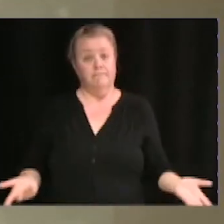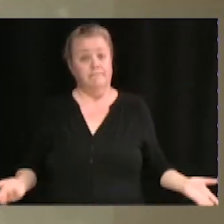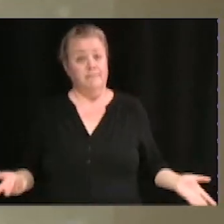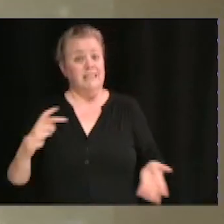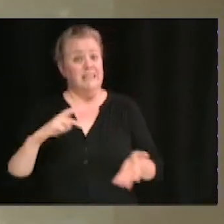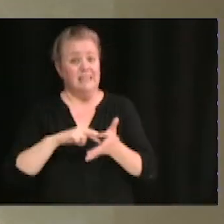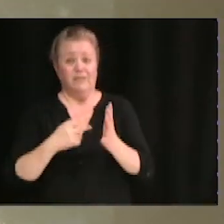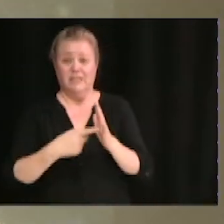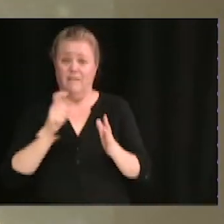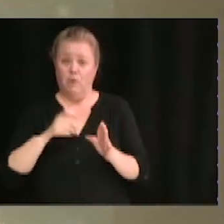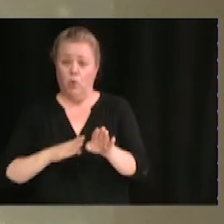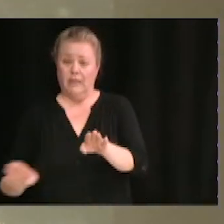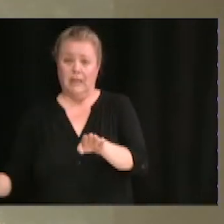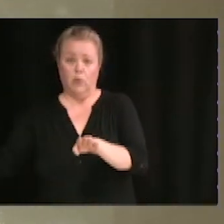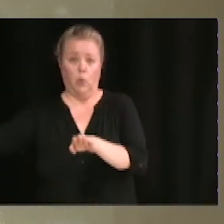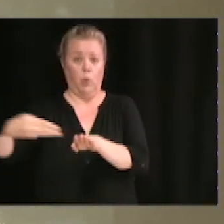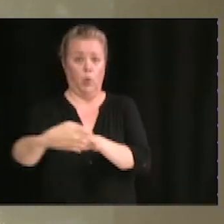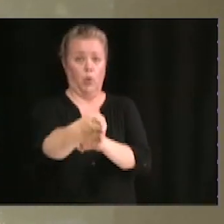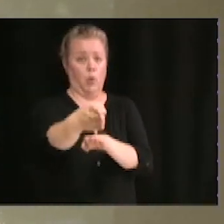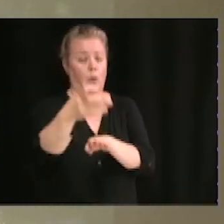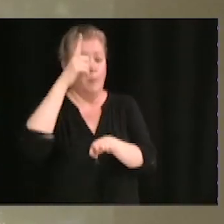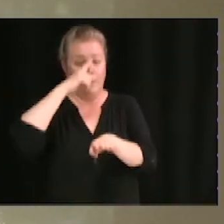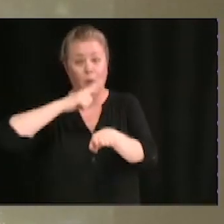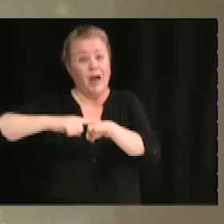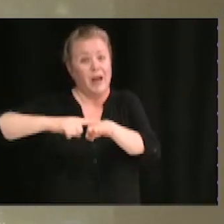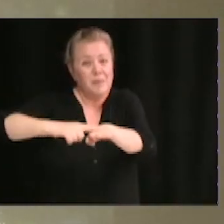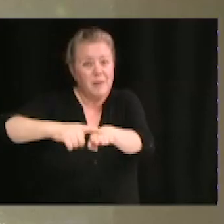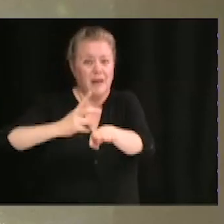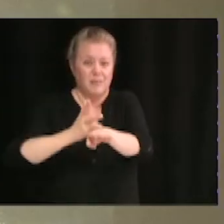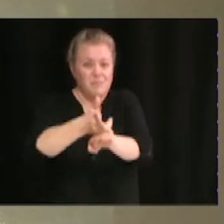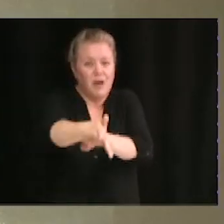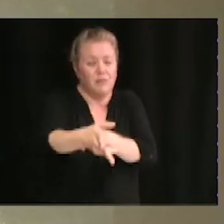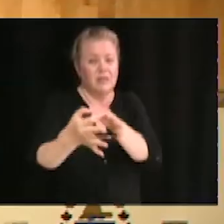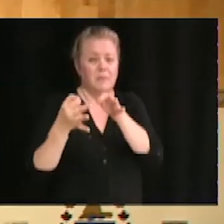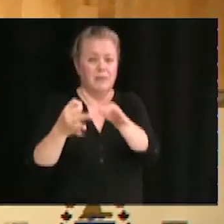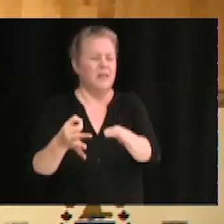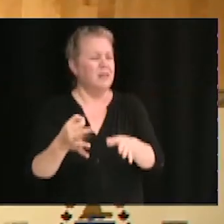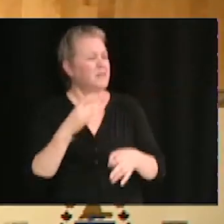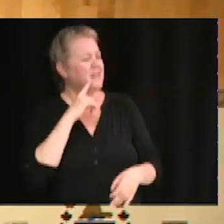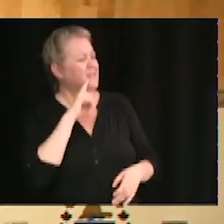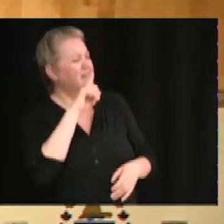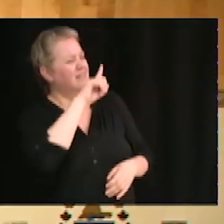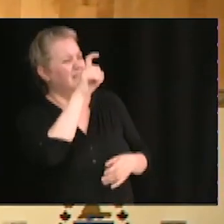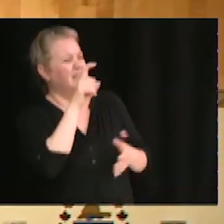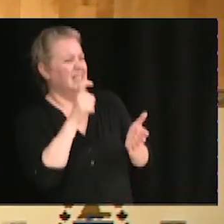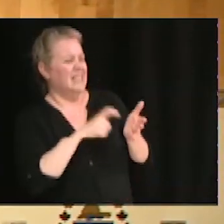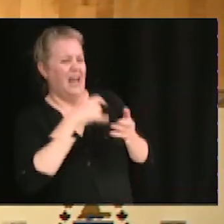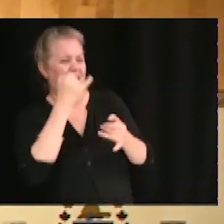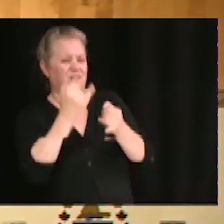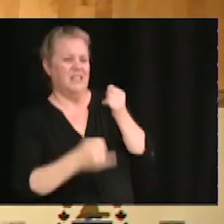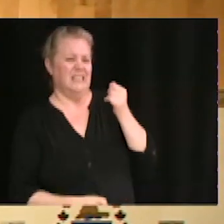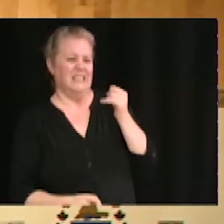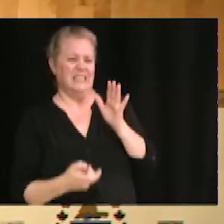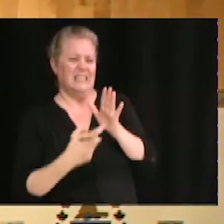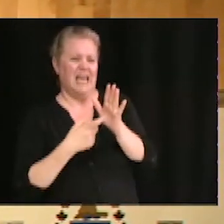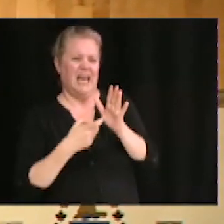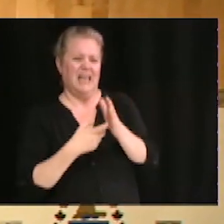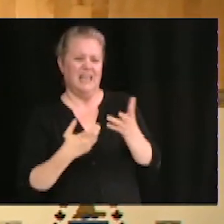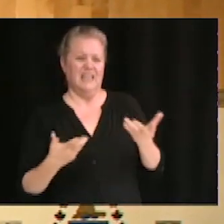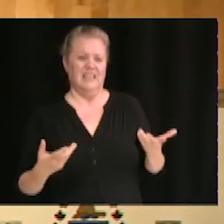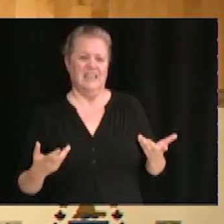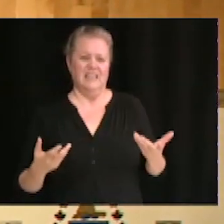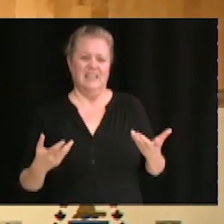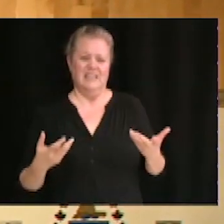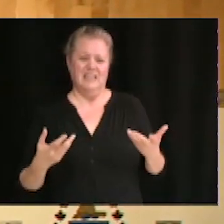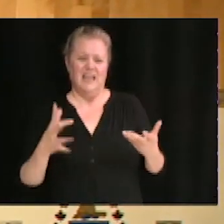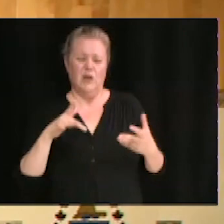que les gens doivent faire le détour. On ne pas travailler dessus puis passer dessus en même temps. Puis ça va finir quand, ces détours-là? C'est que les marchands du centre-ville, ils